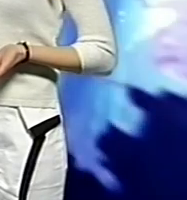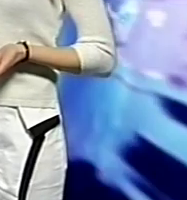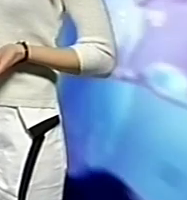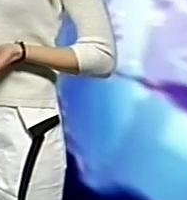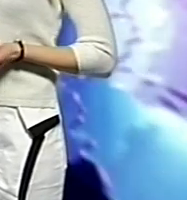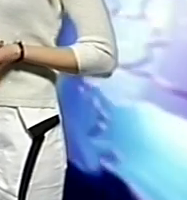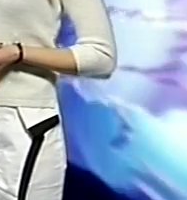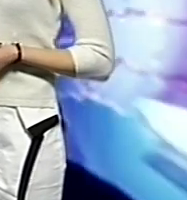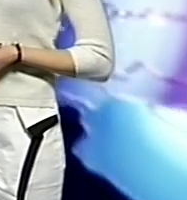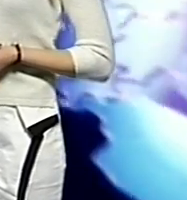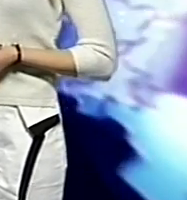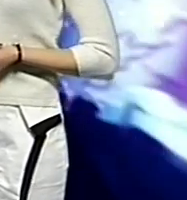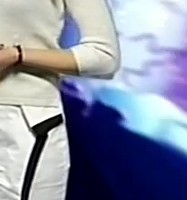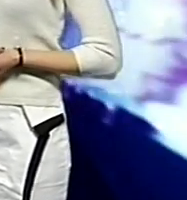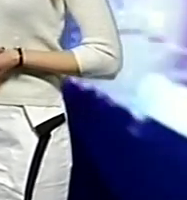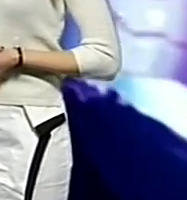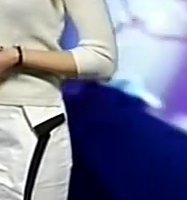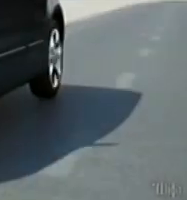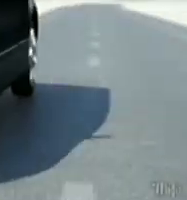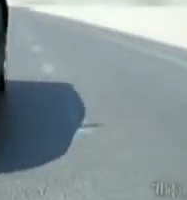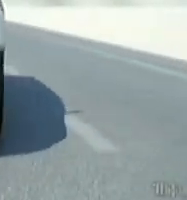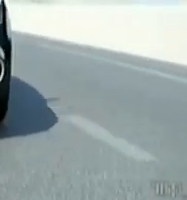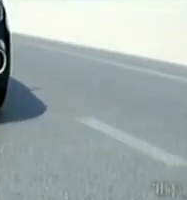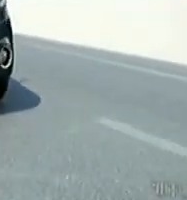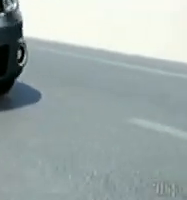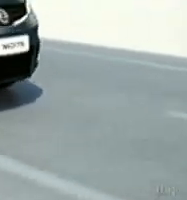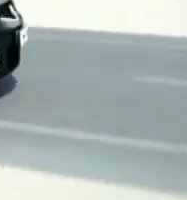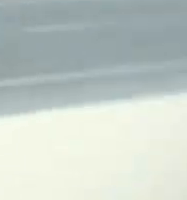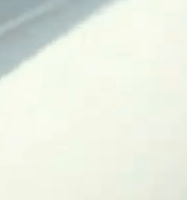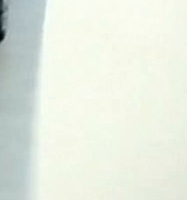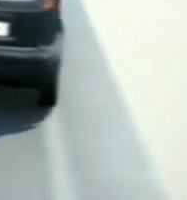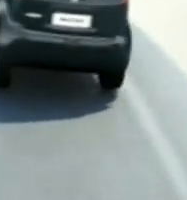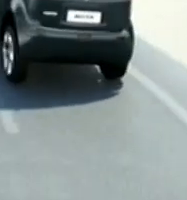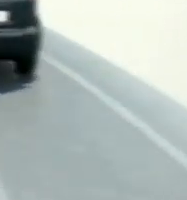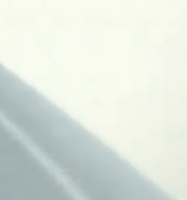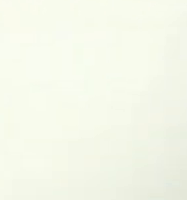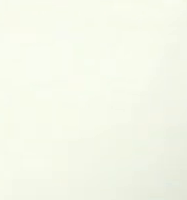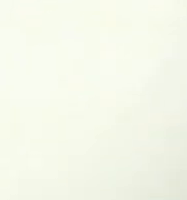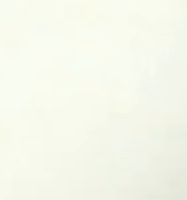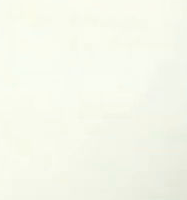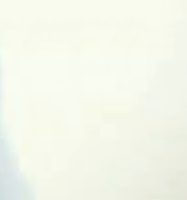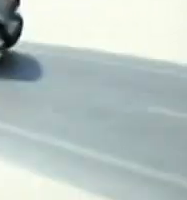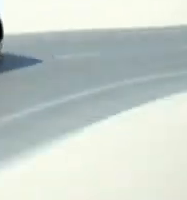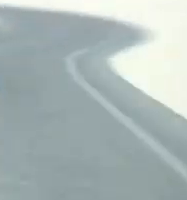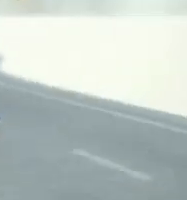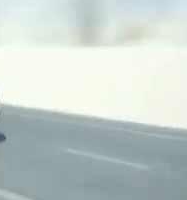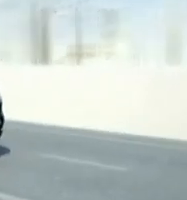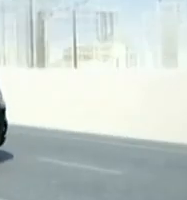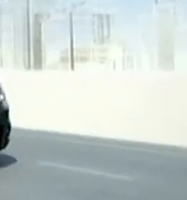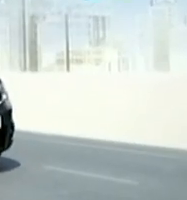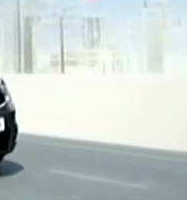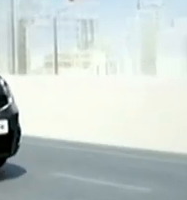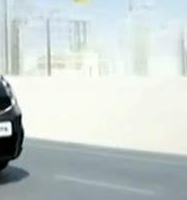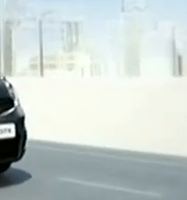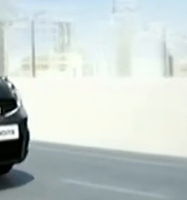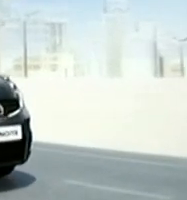буде комфортно і зручно за кермом «Нісан Ноут». Яскравий, динамічний і просторий «Нісан